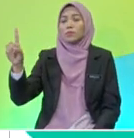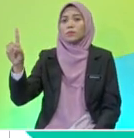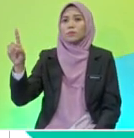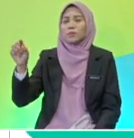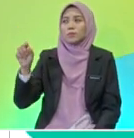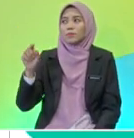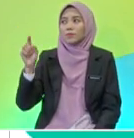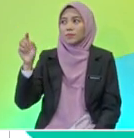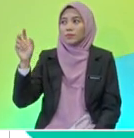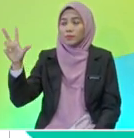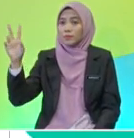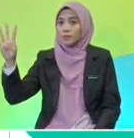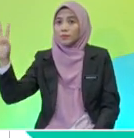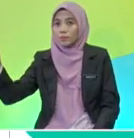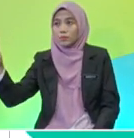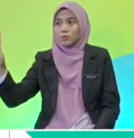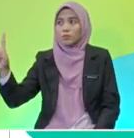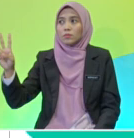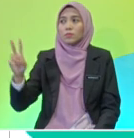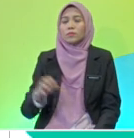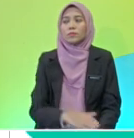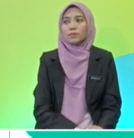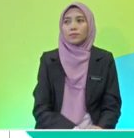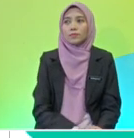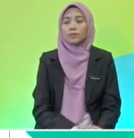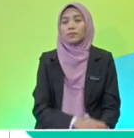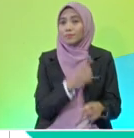empat dua betul